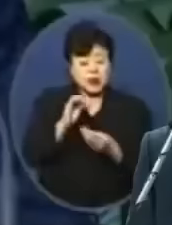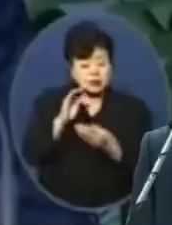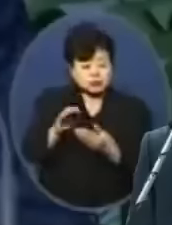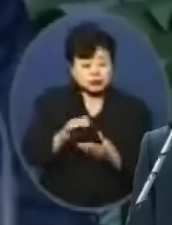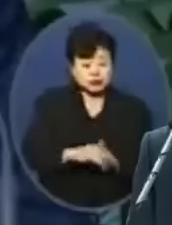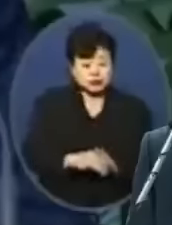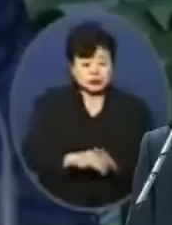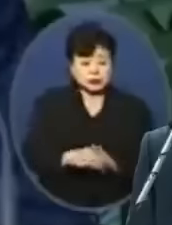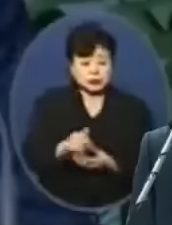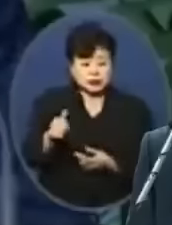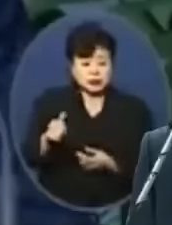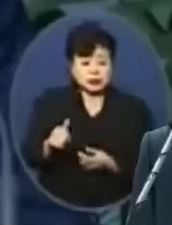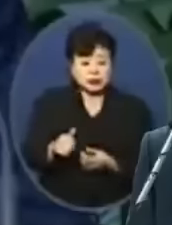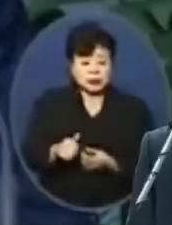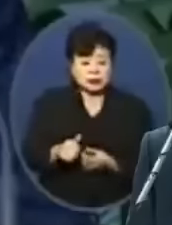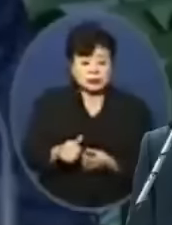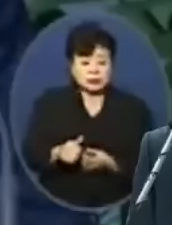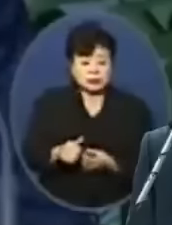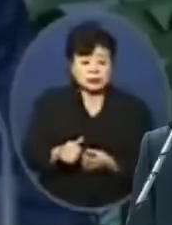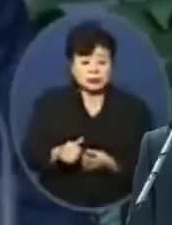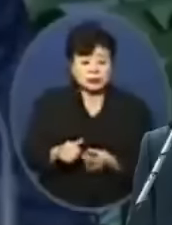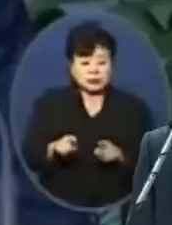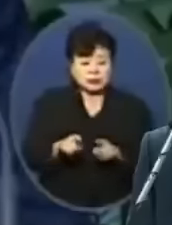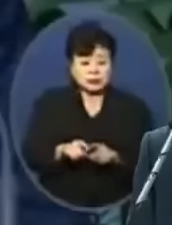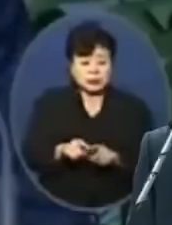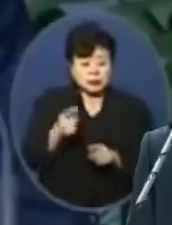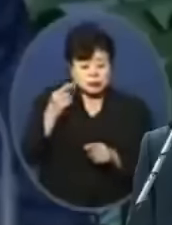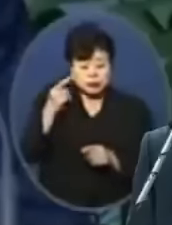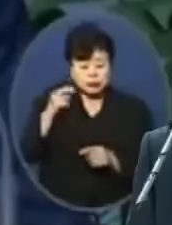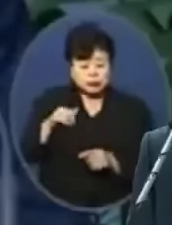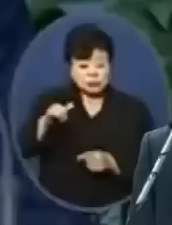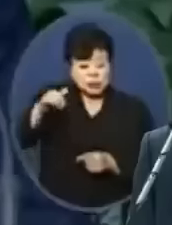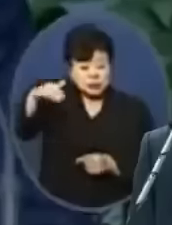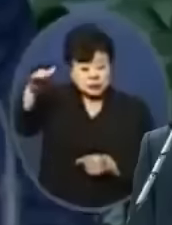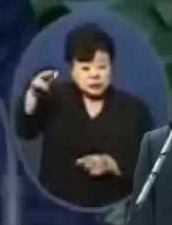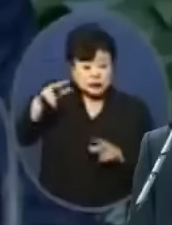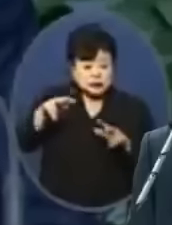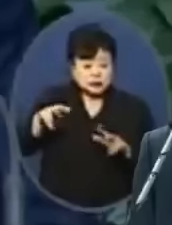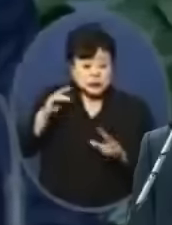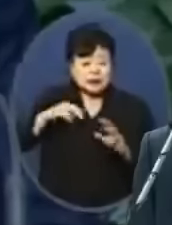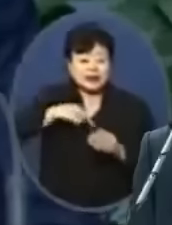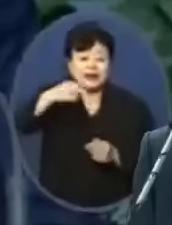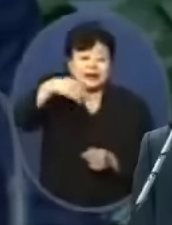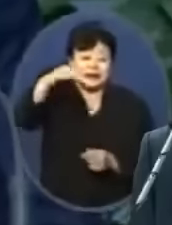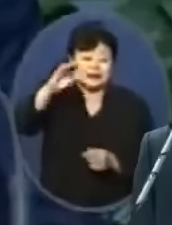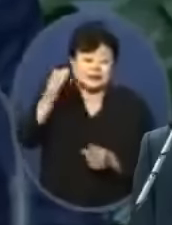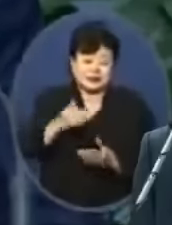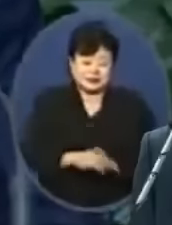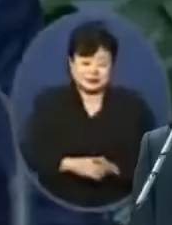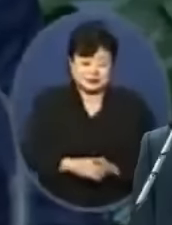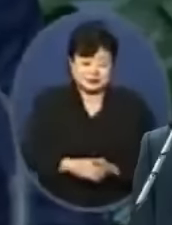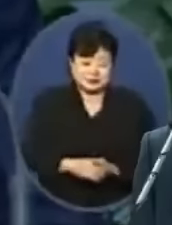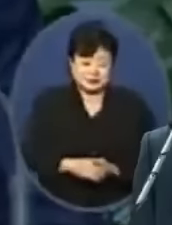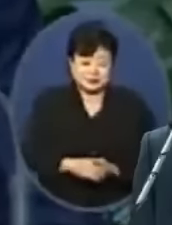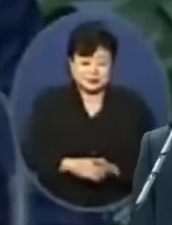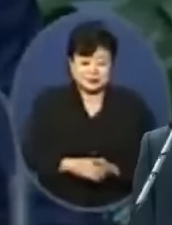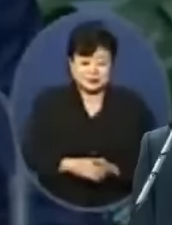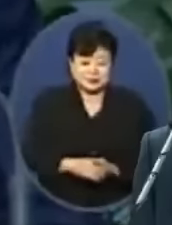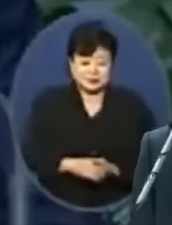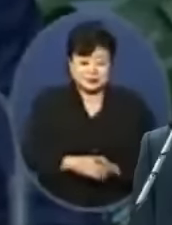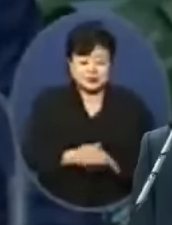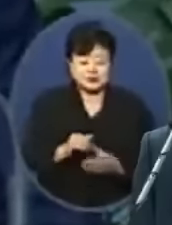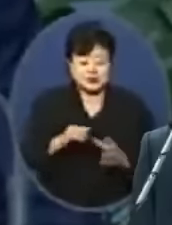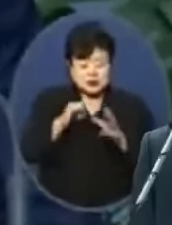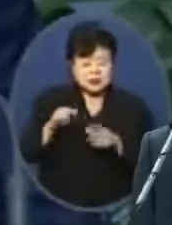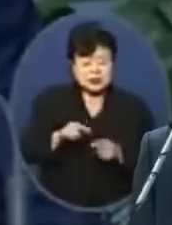않아요 남편이 데리고 선교사 생활을 그만하고 미국으로 건너가서 지금 천국 가버리고 말한 것입니다. 우리가